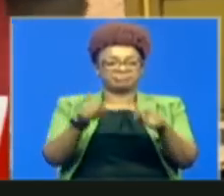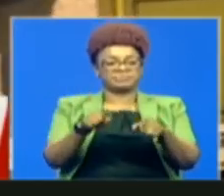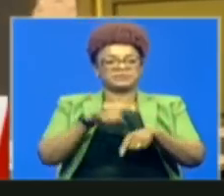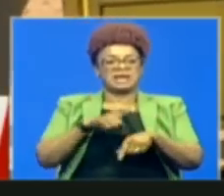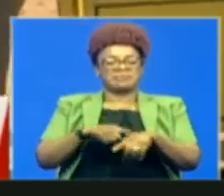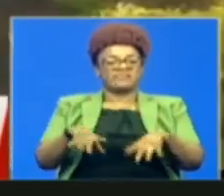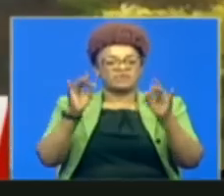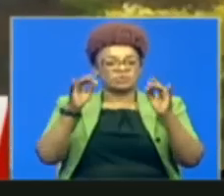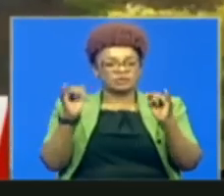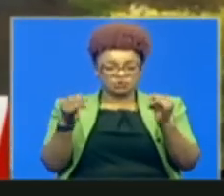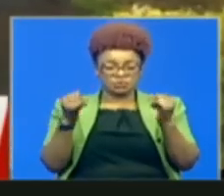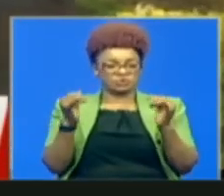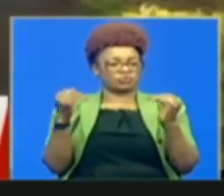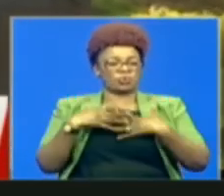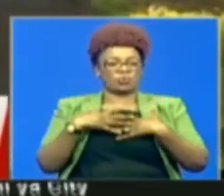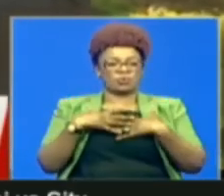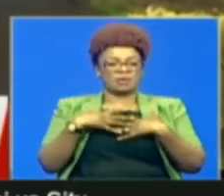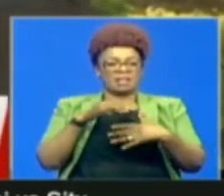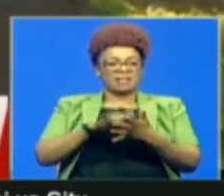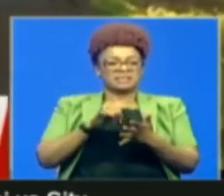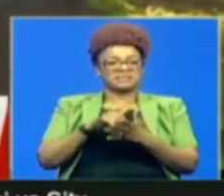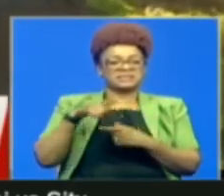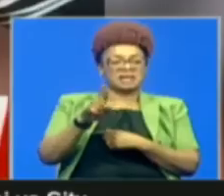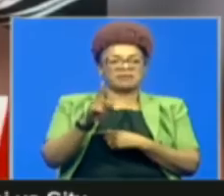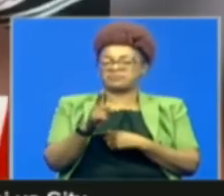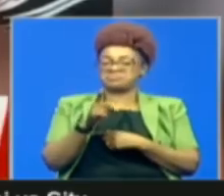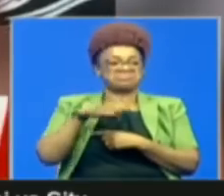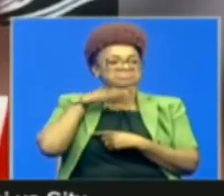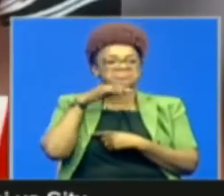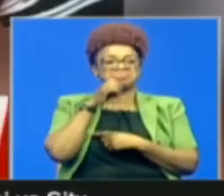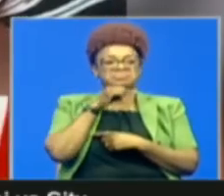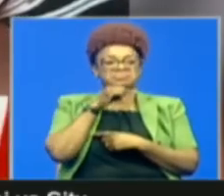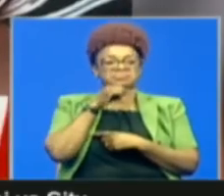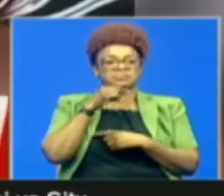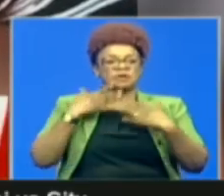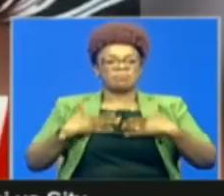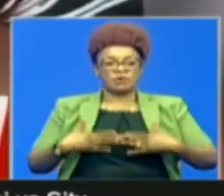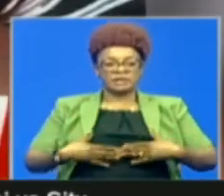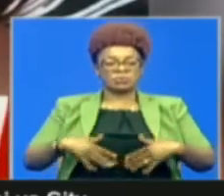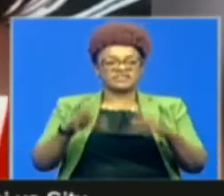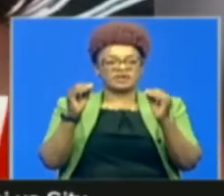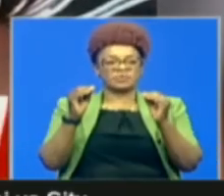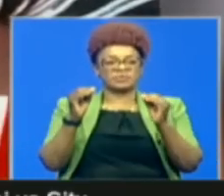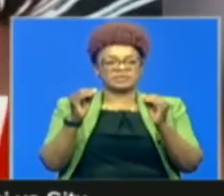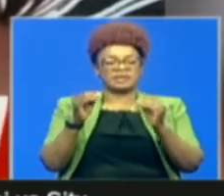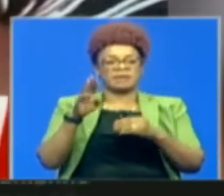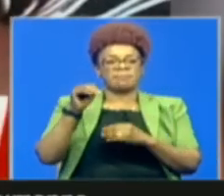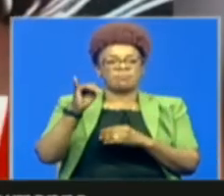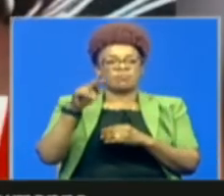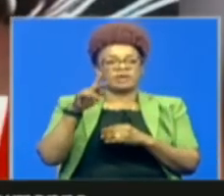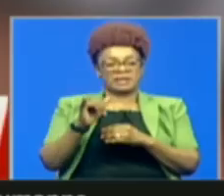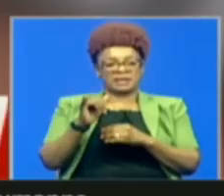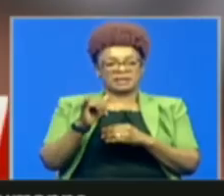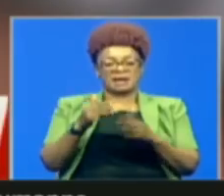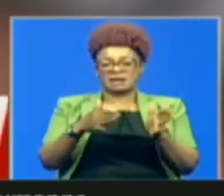kupokea habari za kutamausha kuwa Mildred alikuwa hayupo tena. Mwili wa Mildred ulipatikana katika mtaa wa Mwiki kando ya